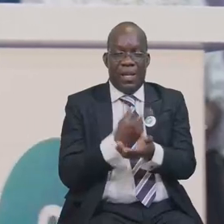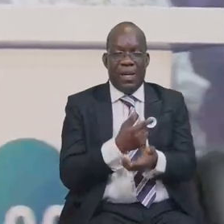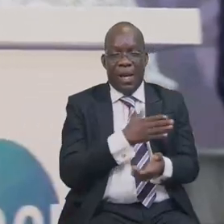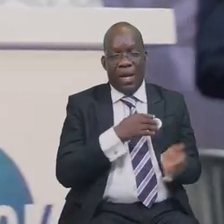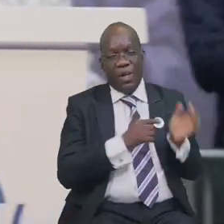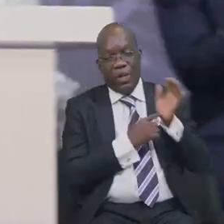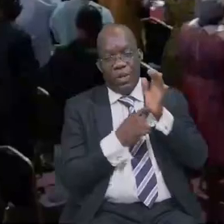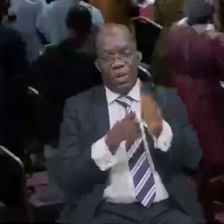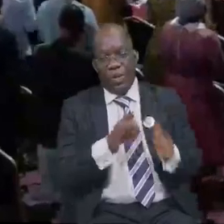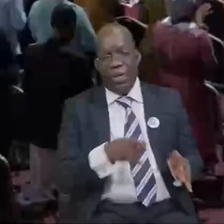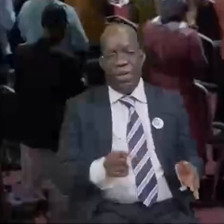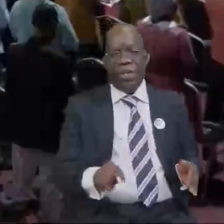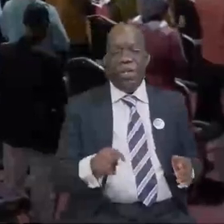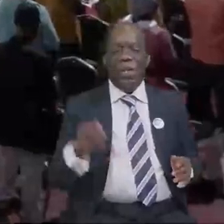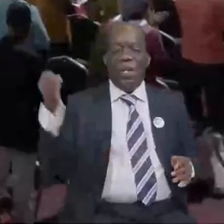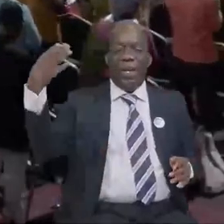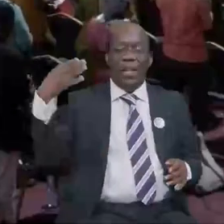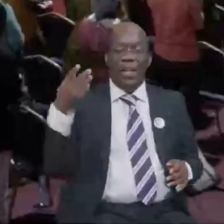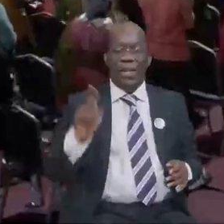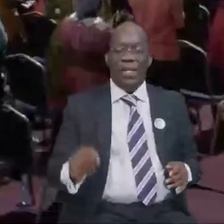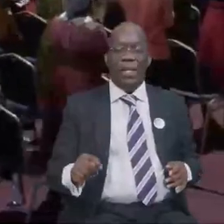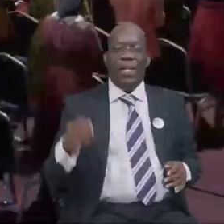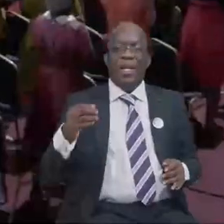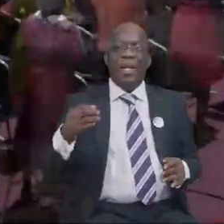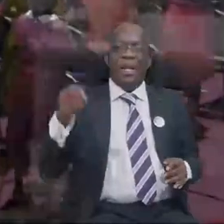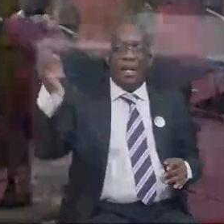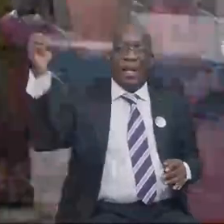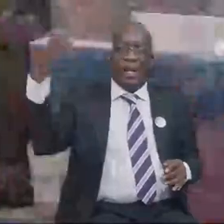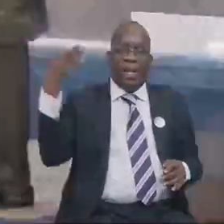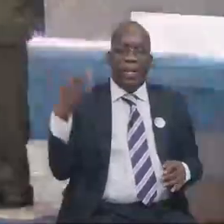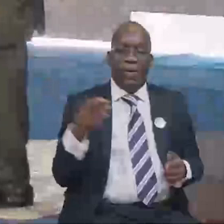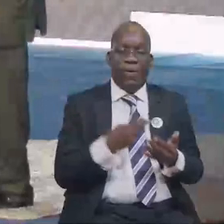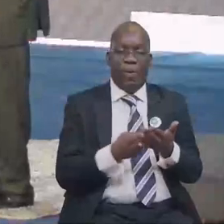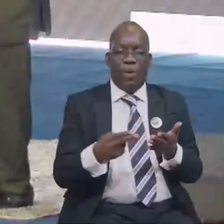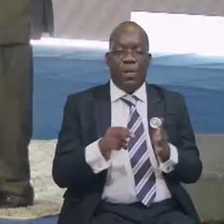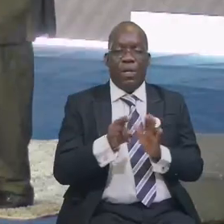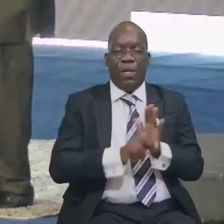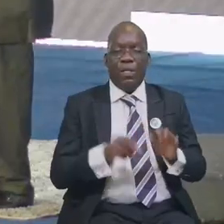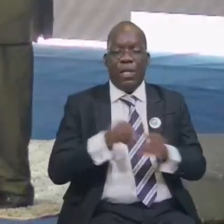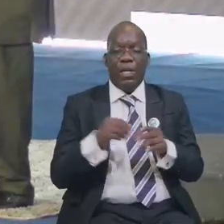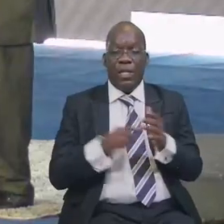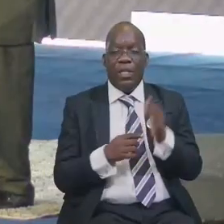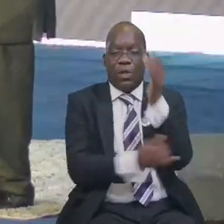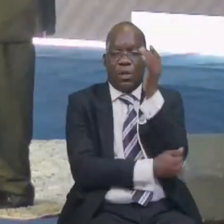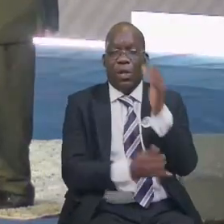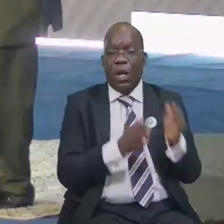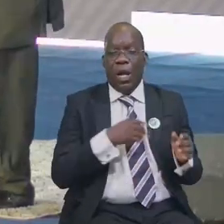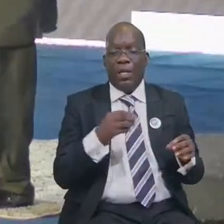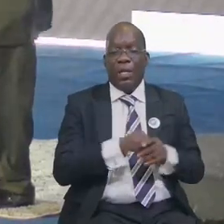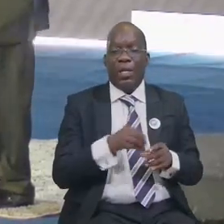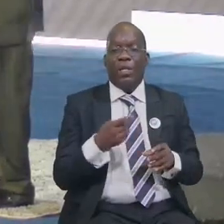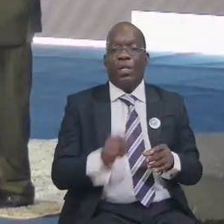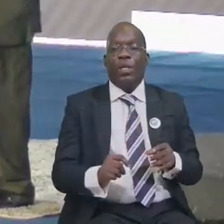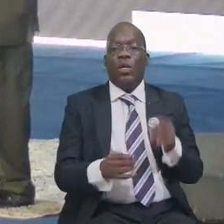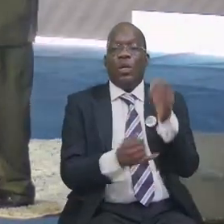montrant la lumière de sainteté dans ce pays et dans les pays, tous